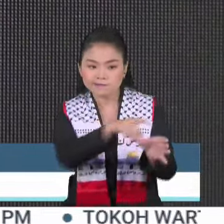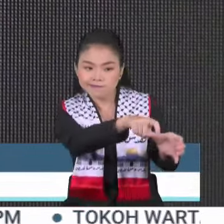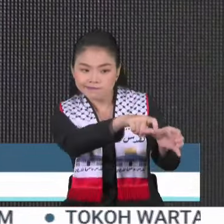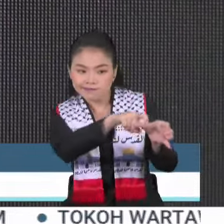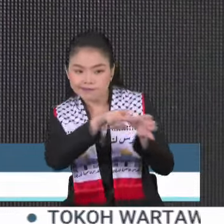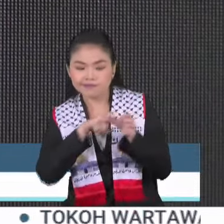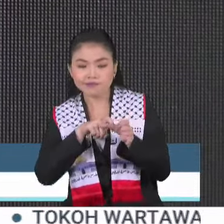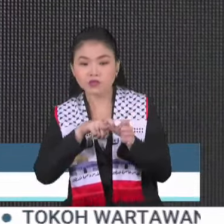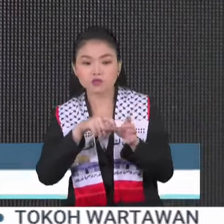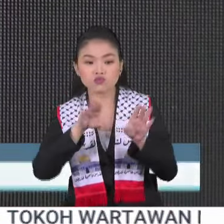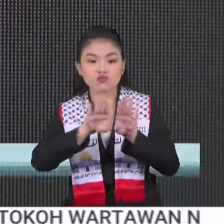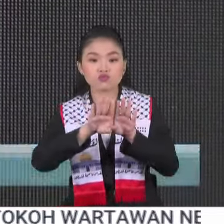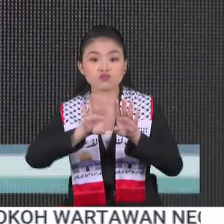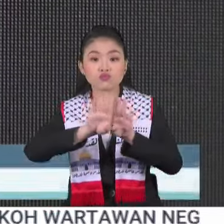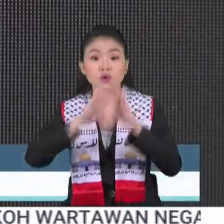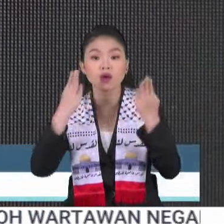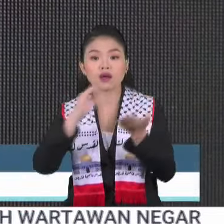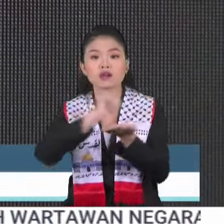buka akaun.